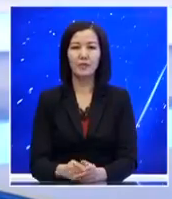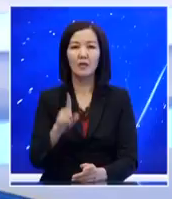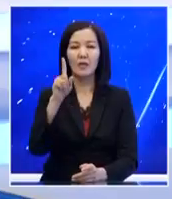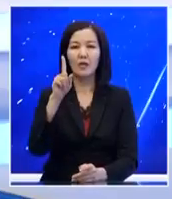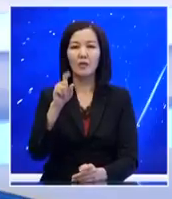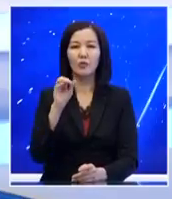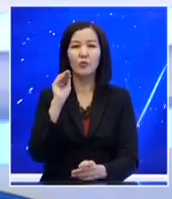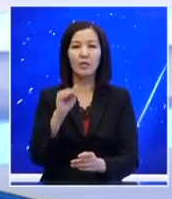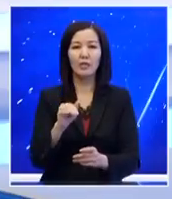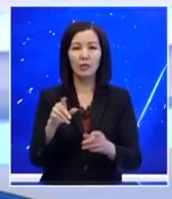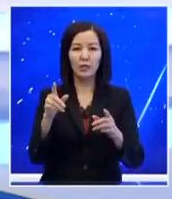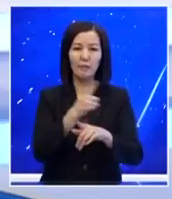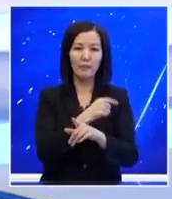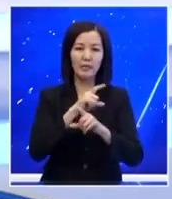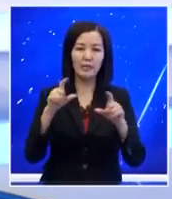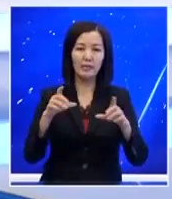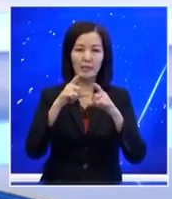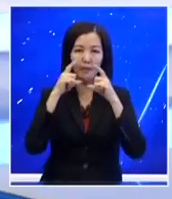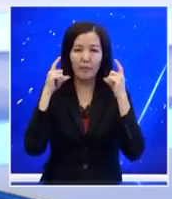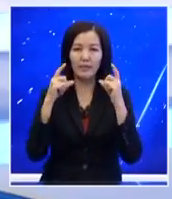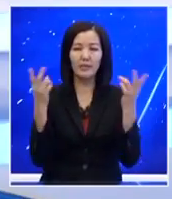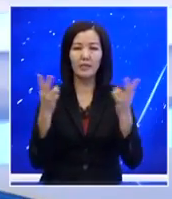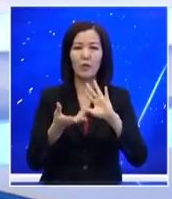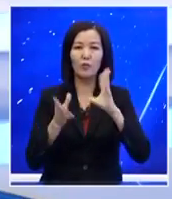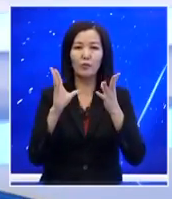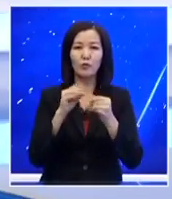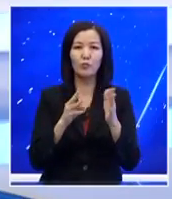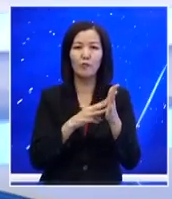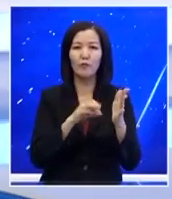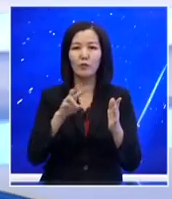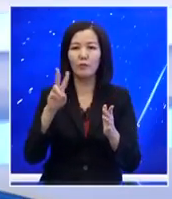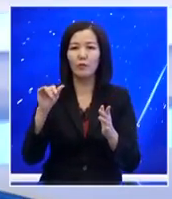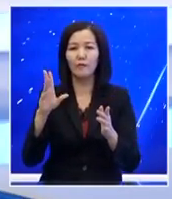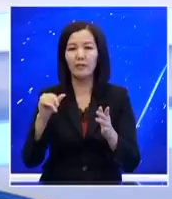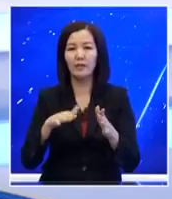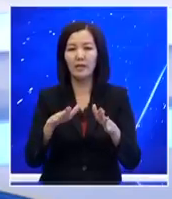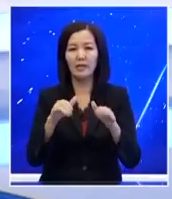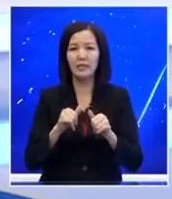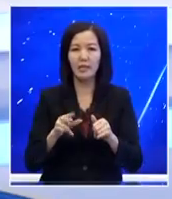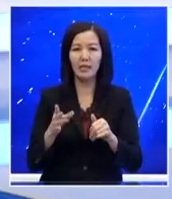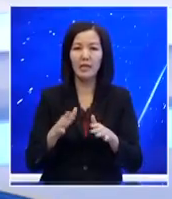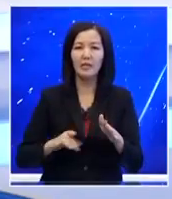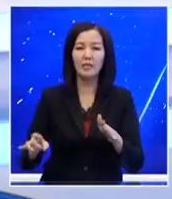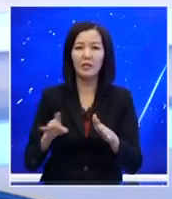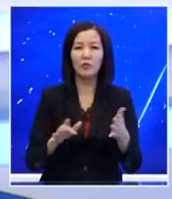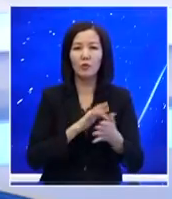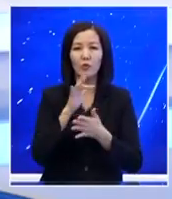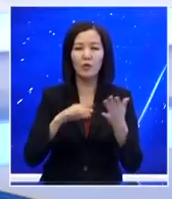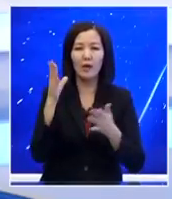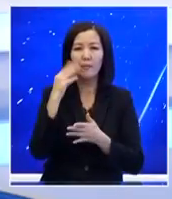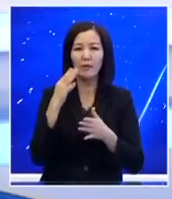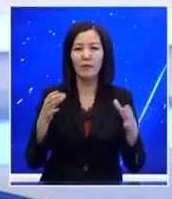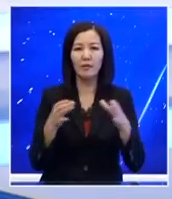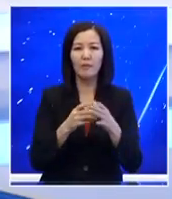А мы продолжаем выпуск. 100 тысяч медицинских масок на общую сумму 8 миллионов тенге изъято на территории города